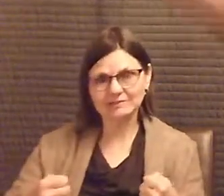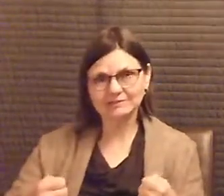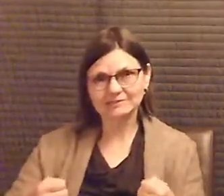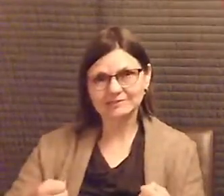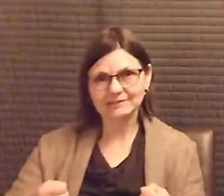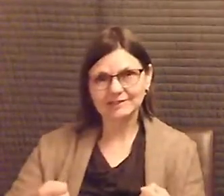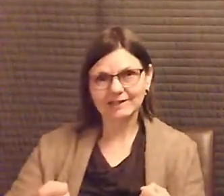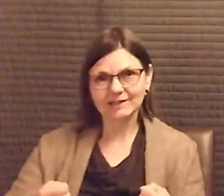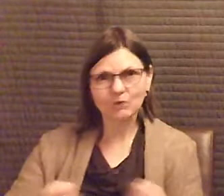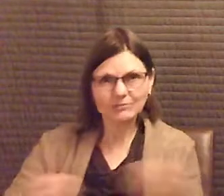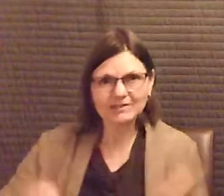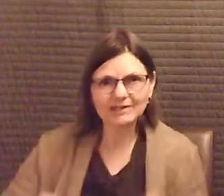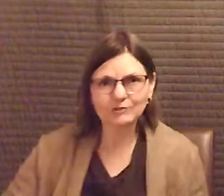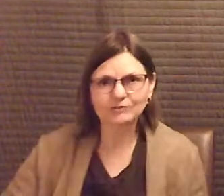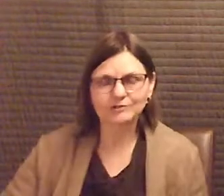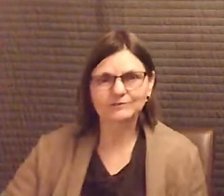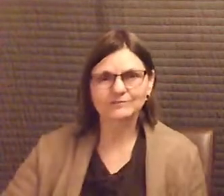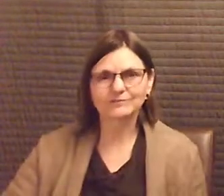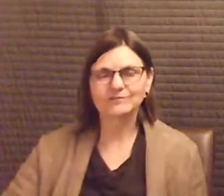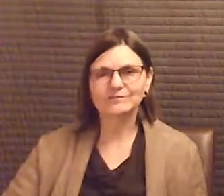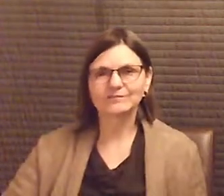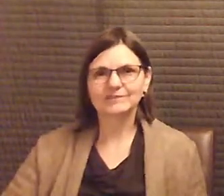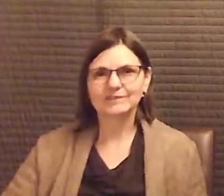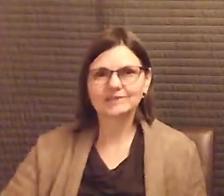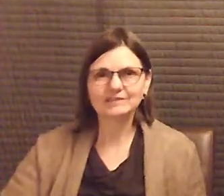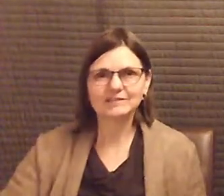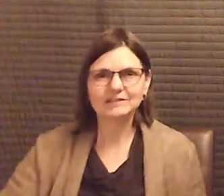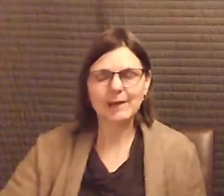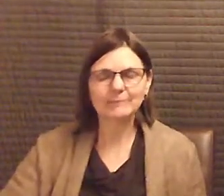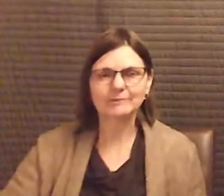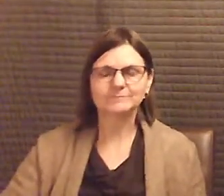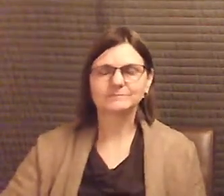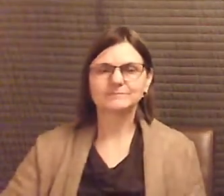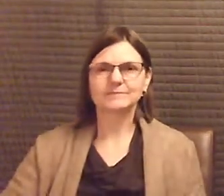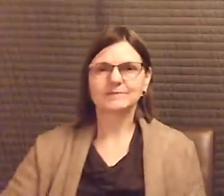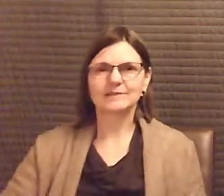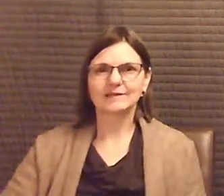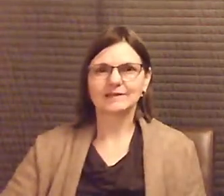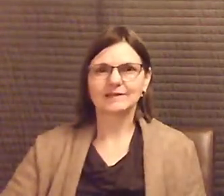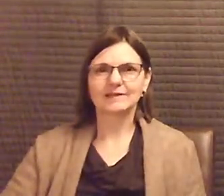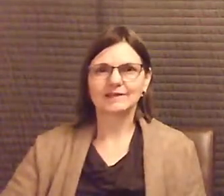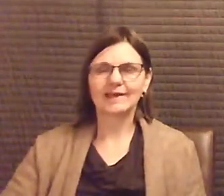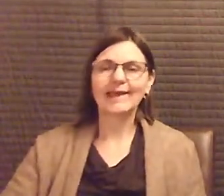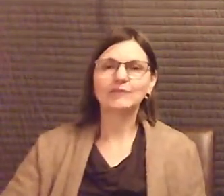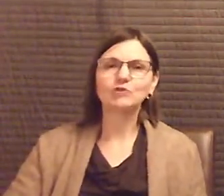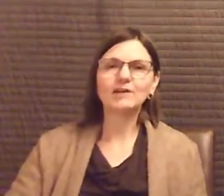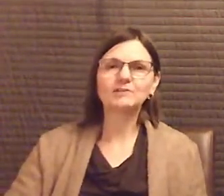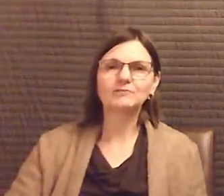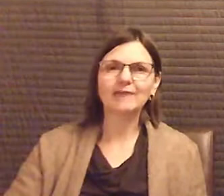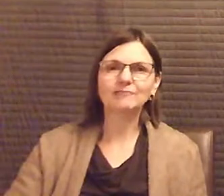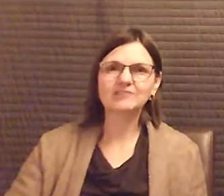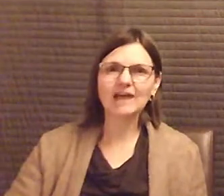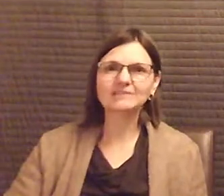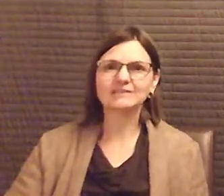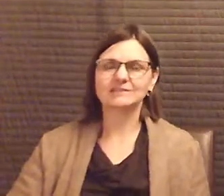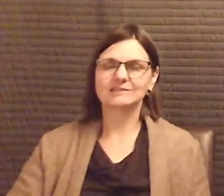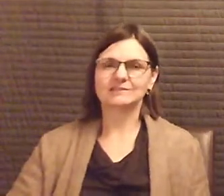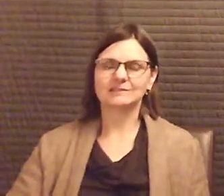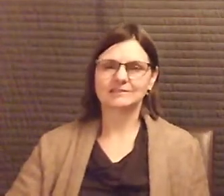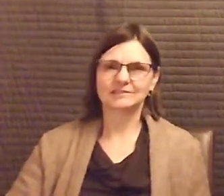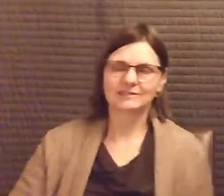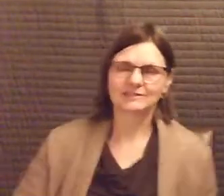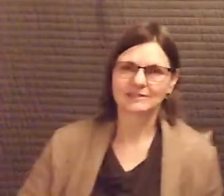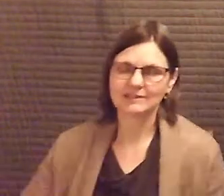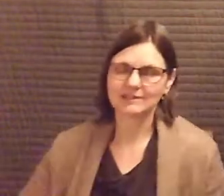had je zo smaakt kom niet aan ons dat is wat de bijbel zegt en hij terug john rating 1 johannes 5 is 8 die de